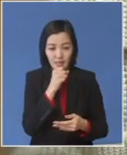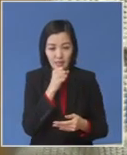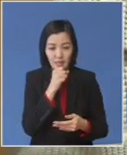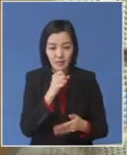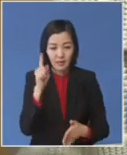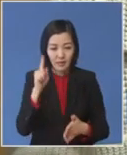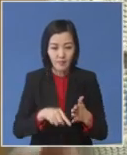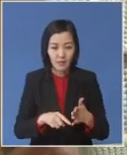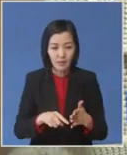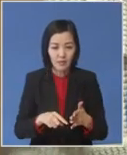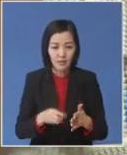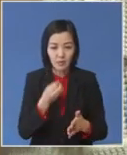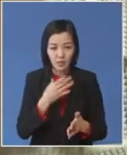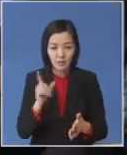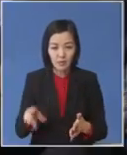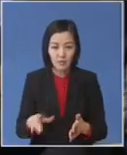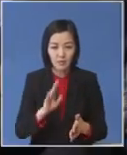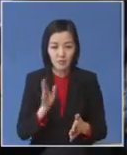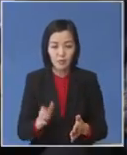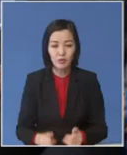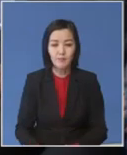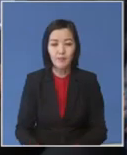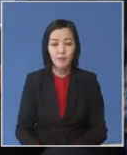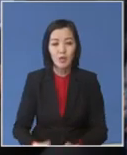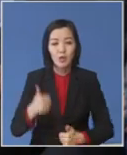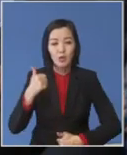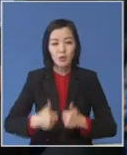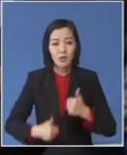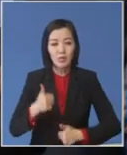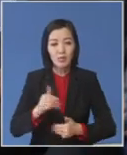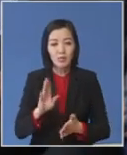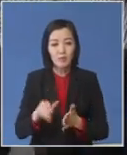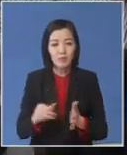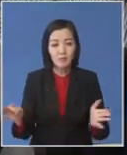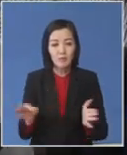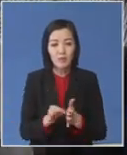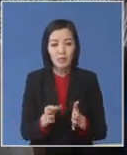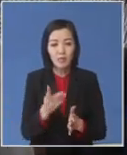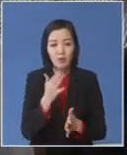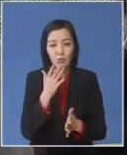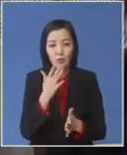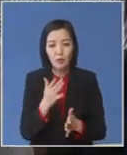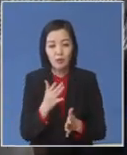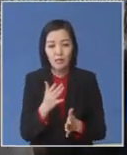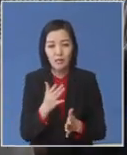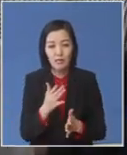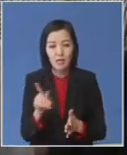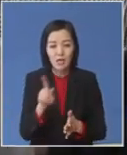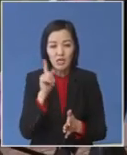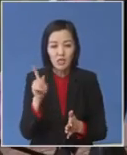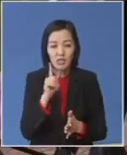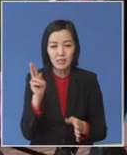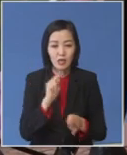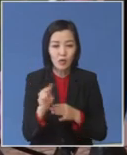иманды да ибағатты азаматтар болуын нәсіп етсін Алла. Сөз додасын өткізудегі басты мақсат ұлттық болмысты жас буынның санасына егу